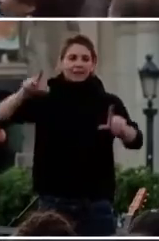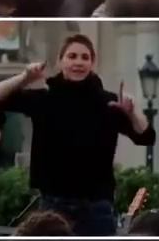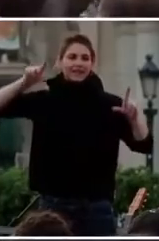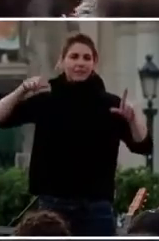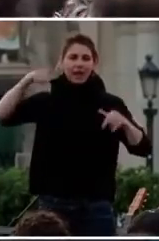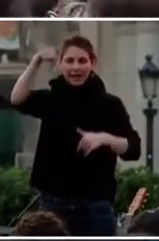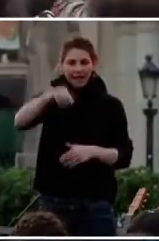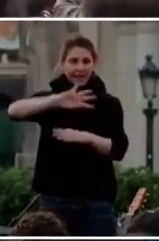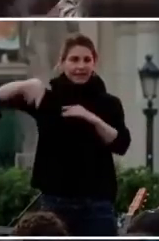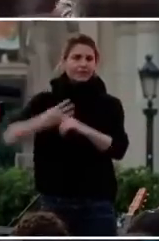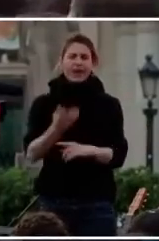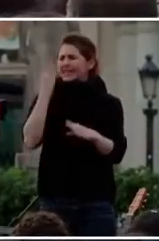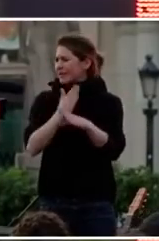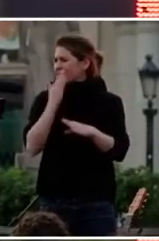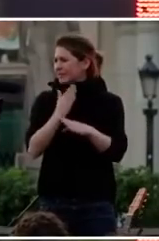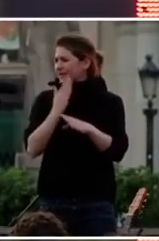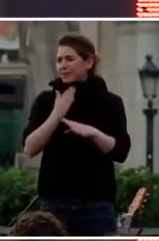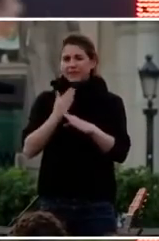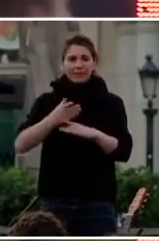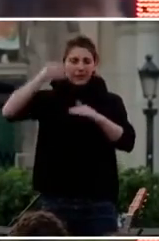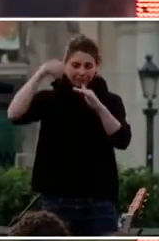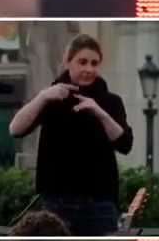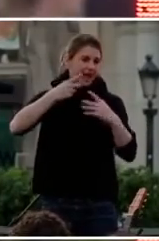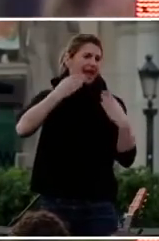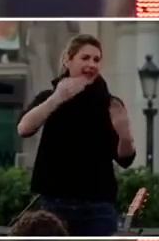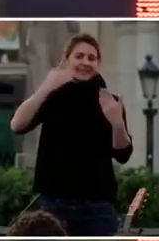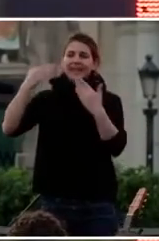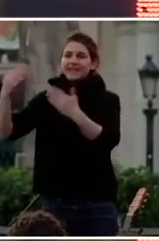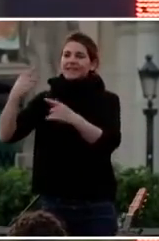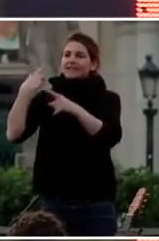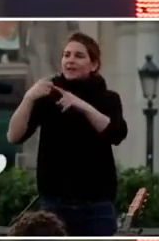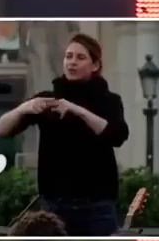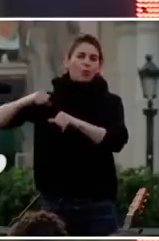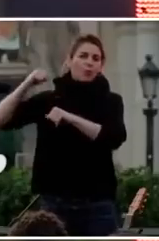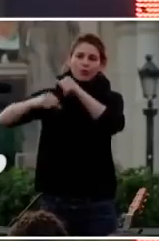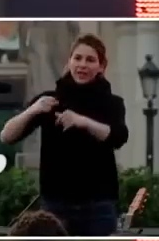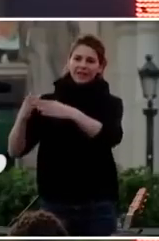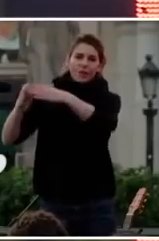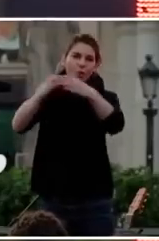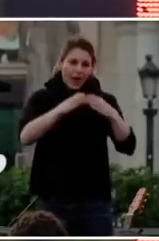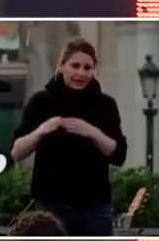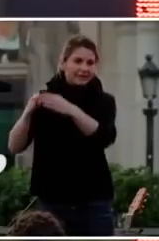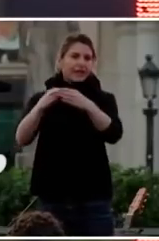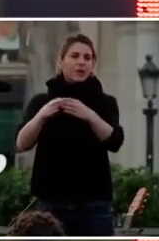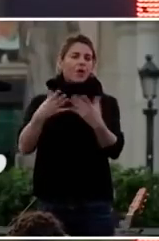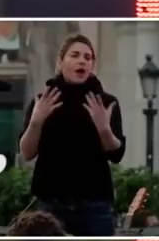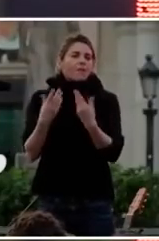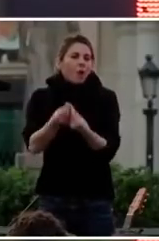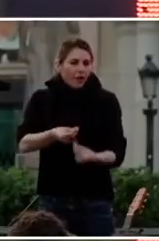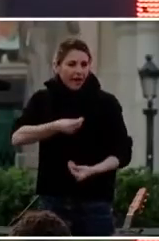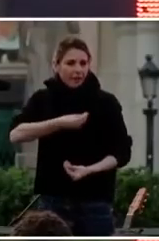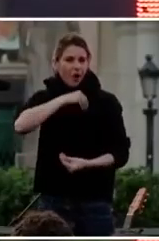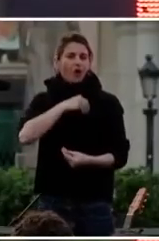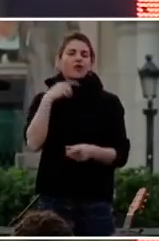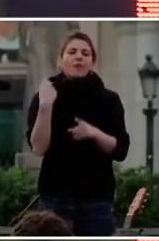sempre estaré profundament agraïda per aquest procés col·lectiu ple de tendresa, ple d'amor,